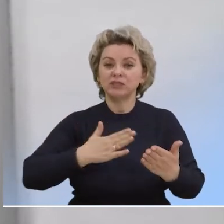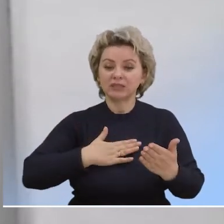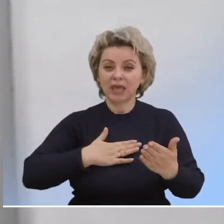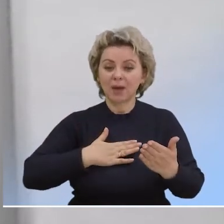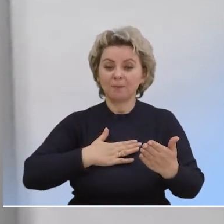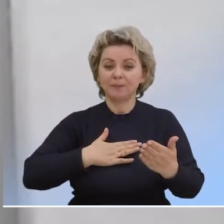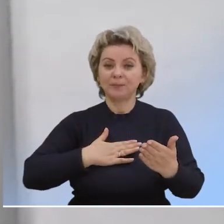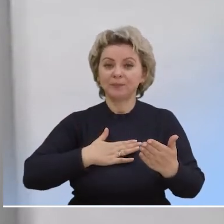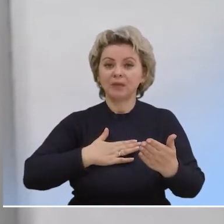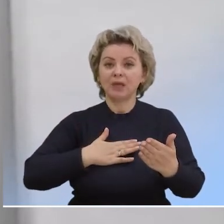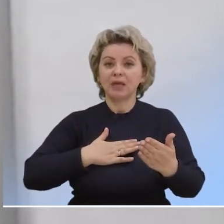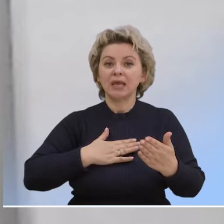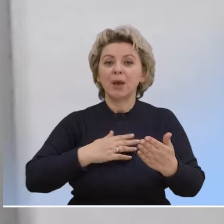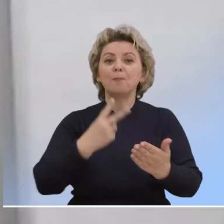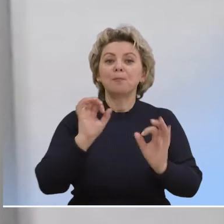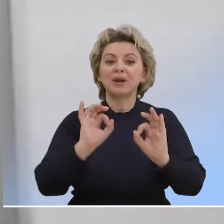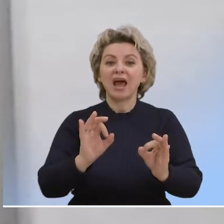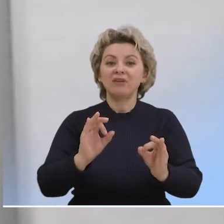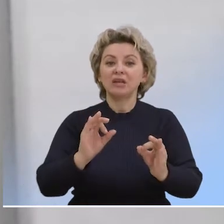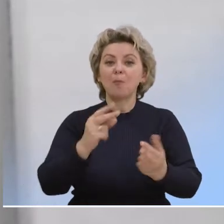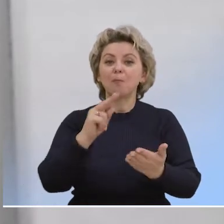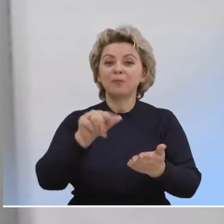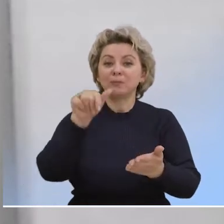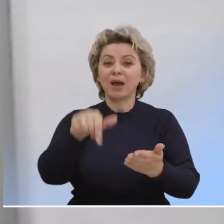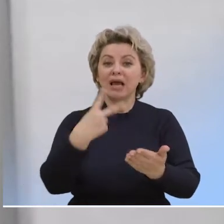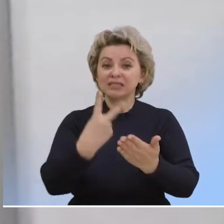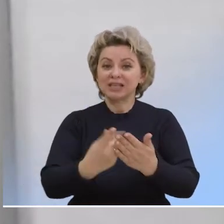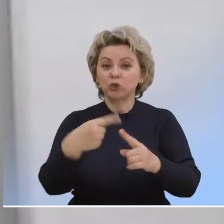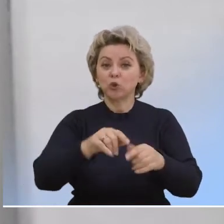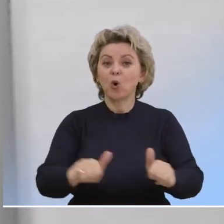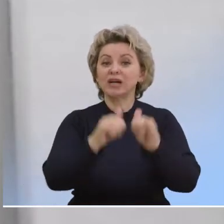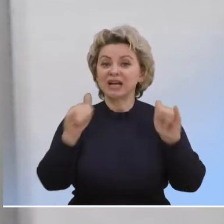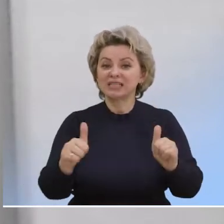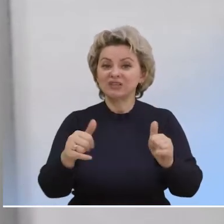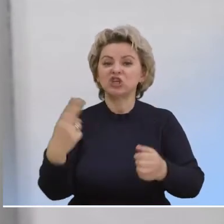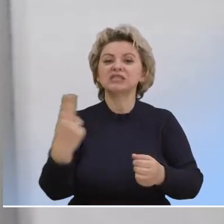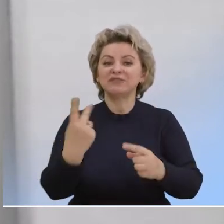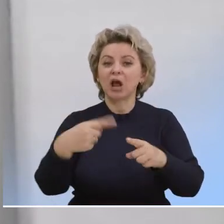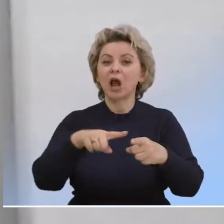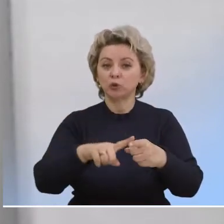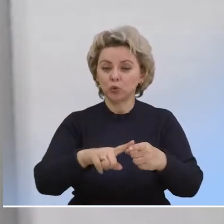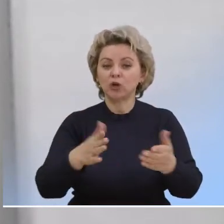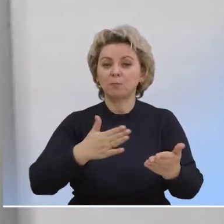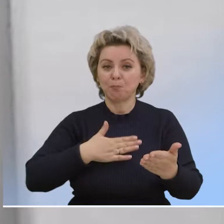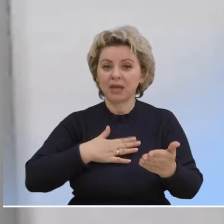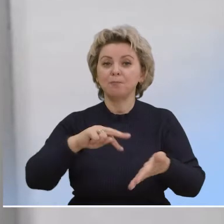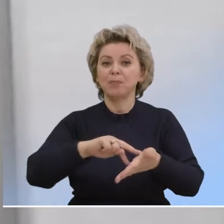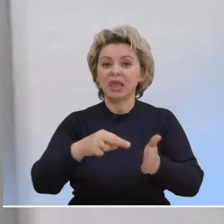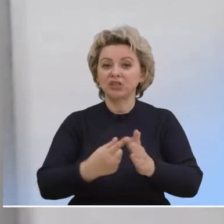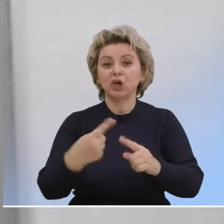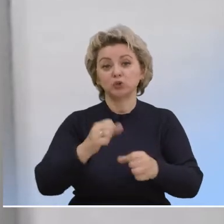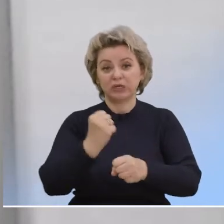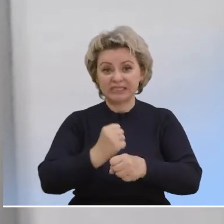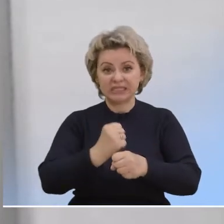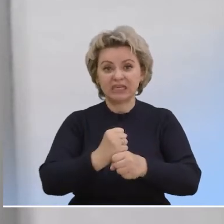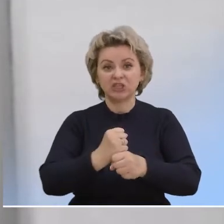нам именно правильно спозиционировать то развитие цифровизации, которую мы запланировали, которая у